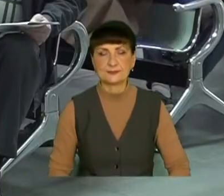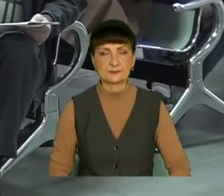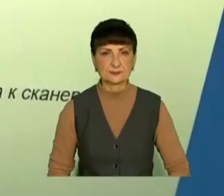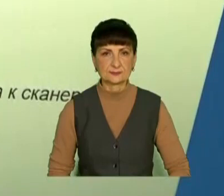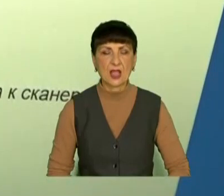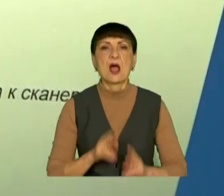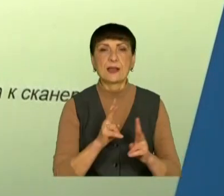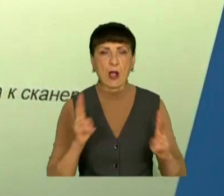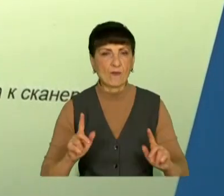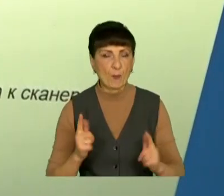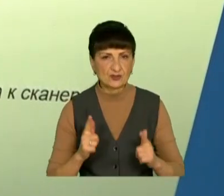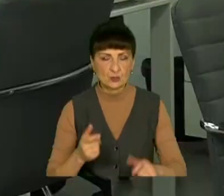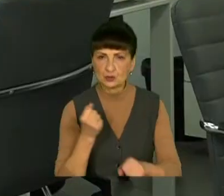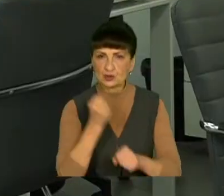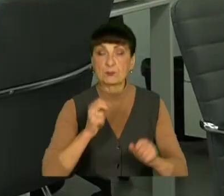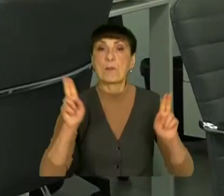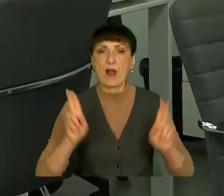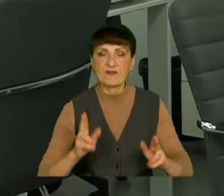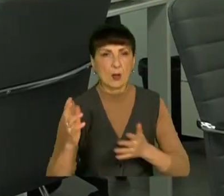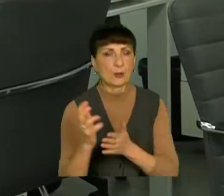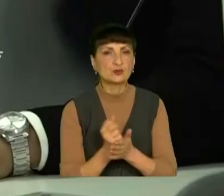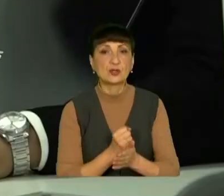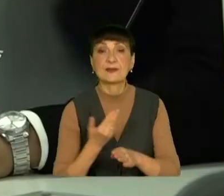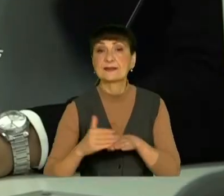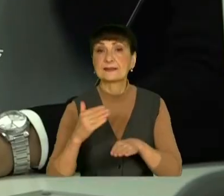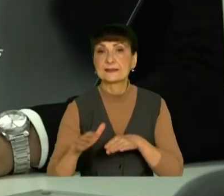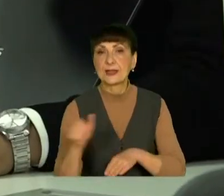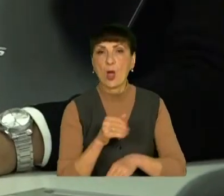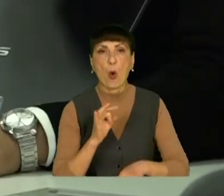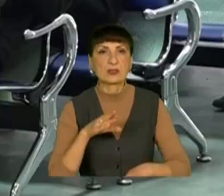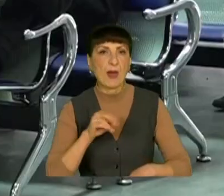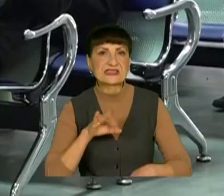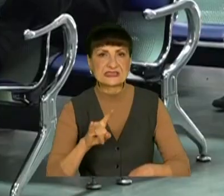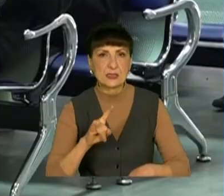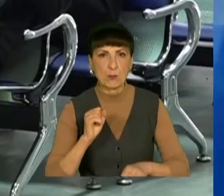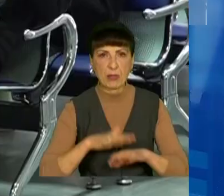Для кого и почему ужесточат правила получения займов в Отпасыбанке?